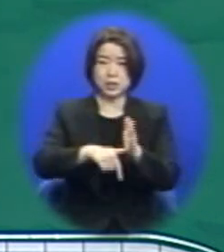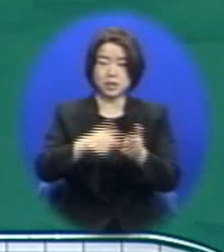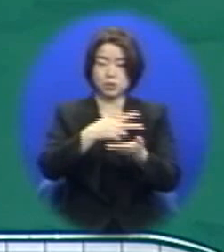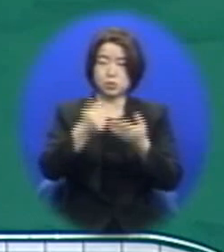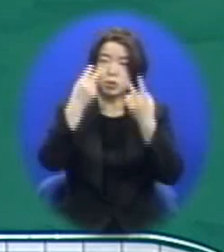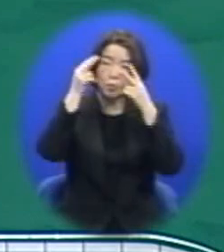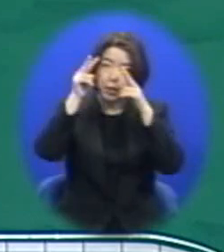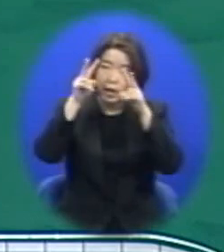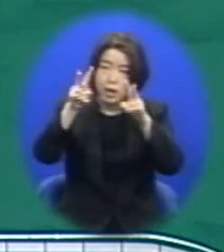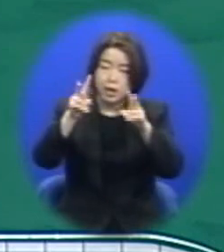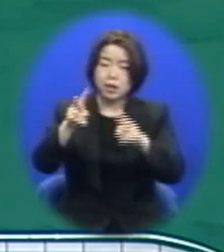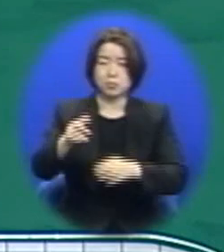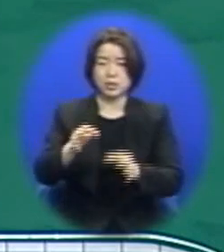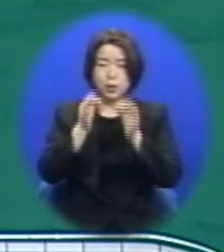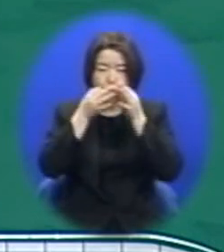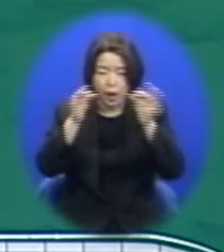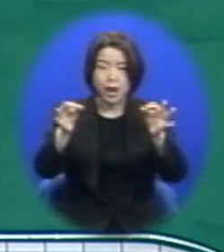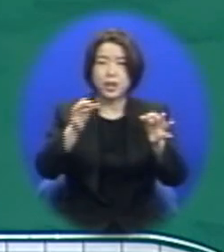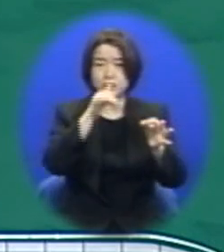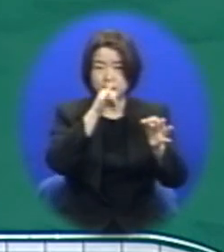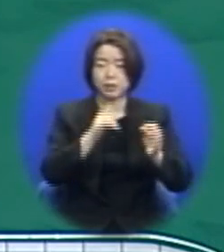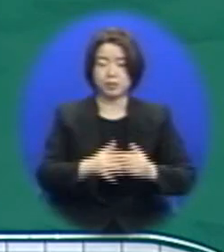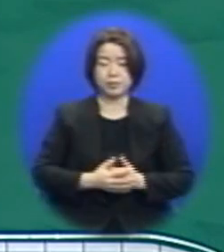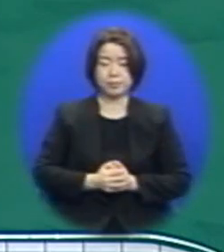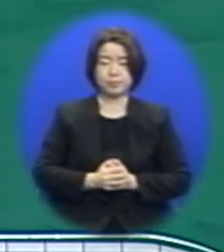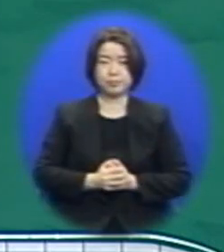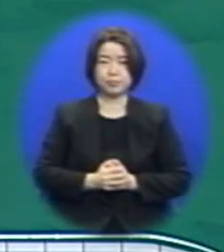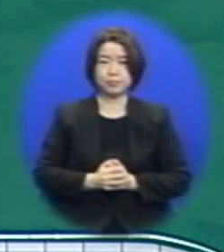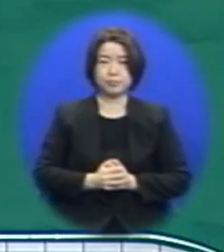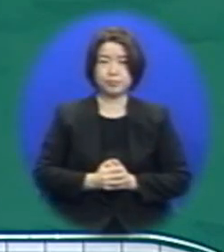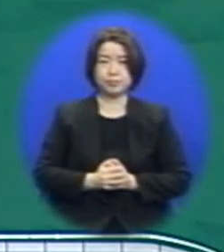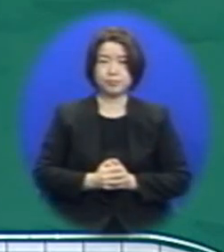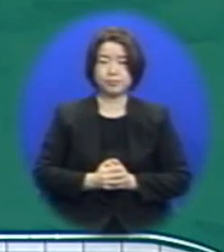바라보자고 그렇게 외치고 있는 것입니다.